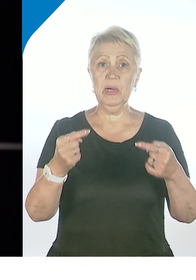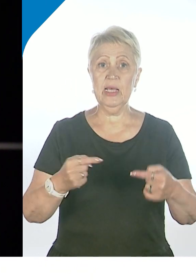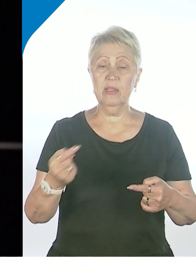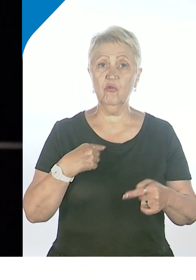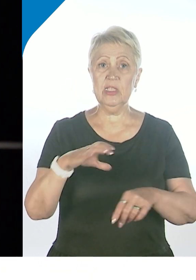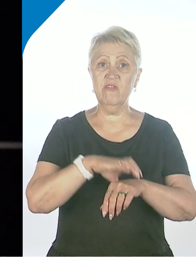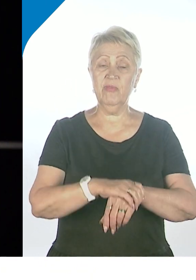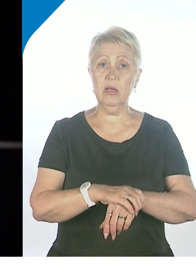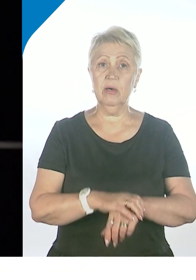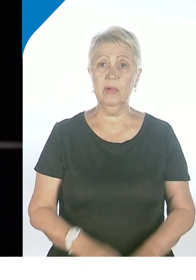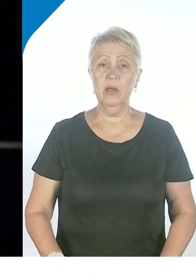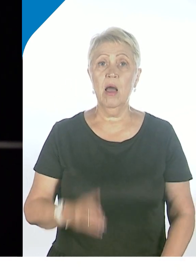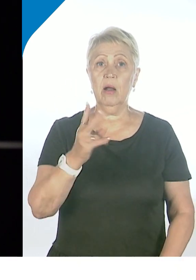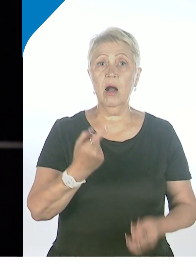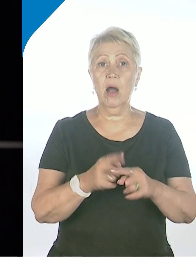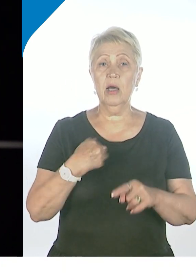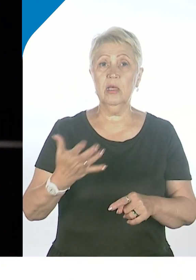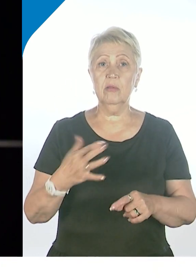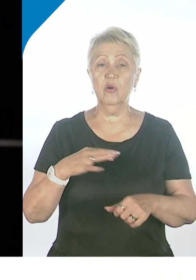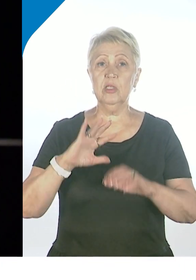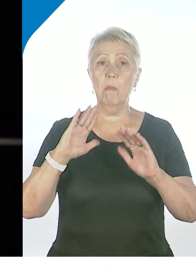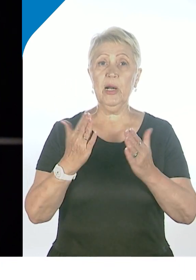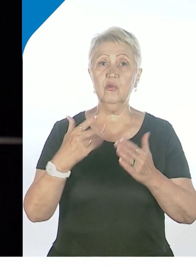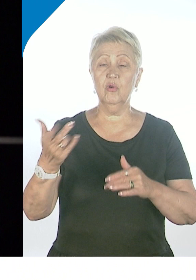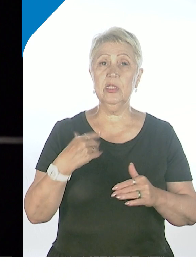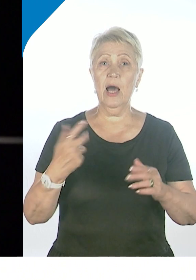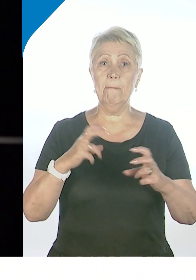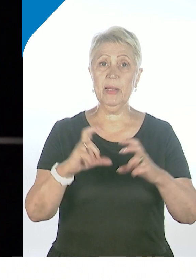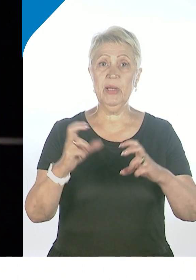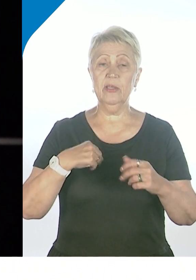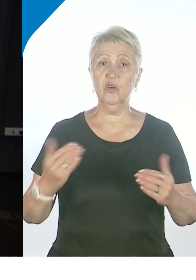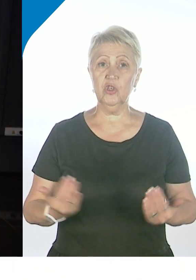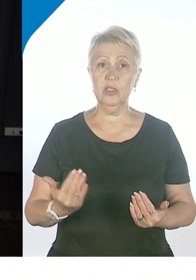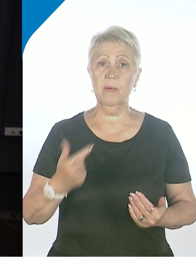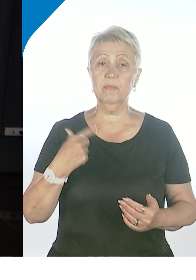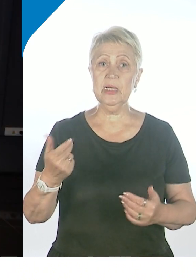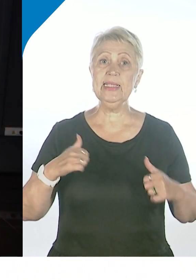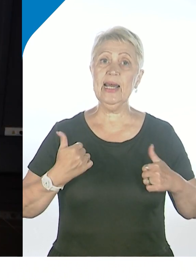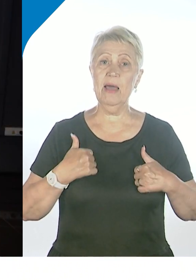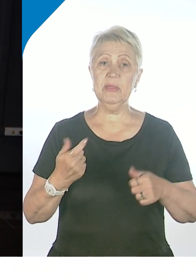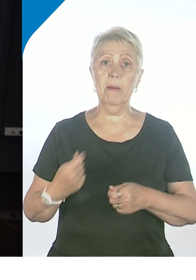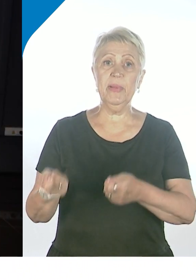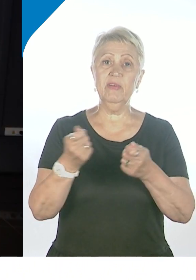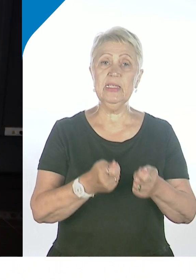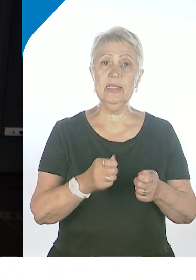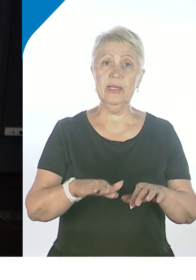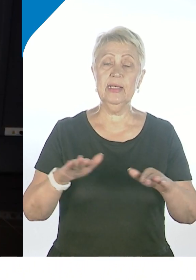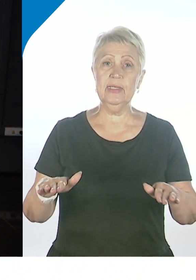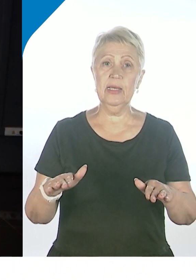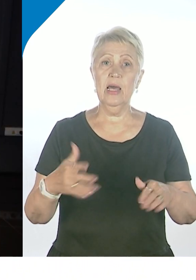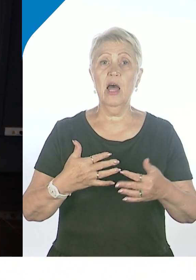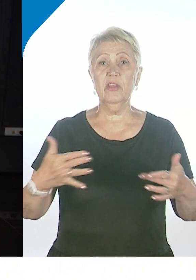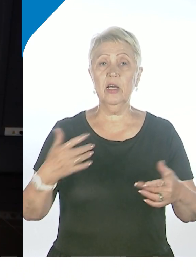оно происходит на предприятии в жизни. Поэтому мы и стараемся вот привозить детей на какие-то